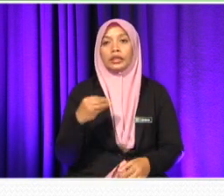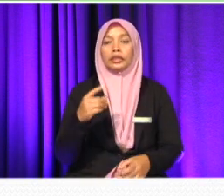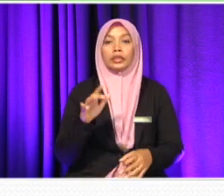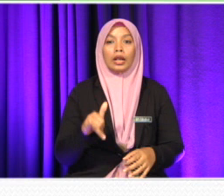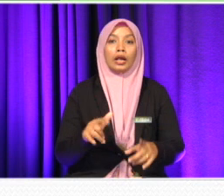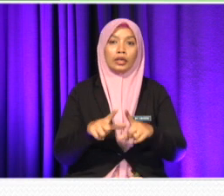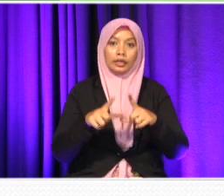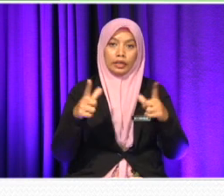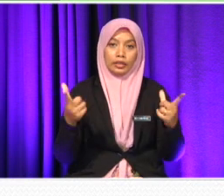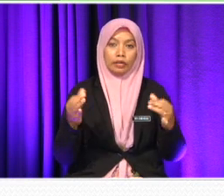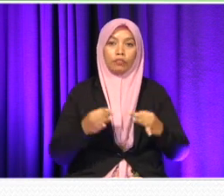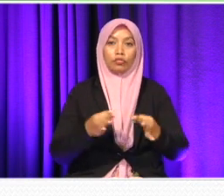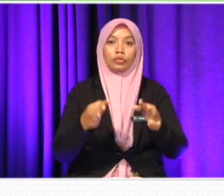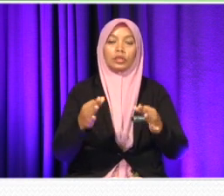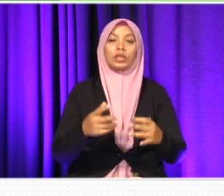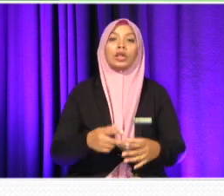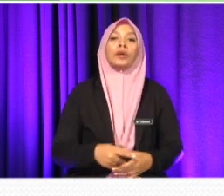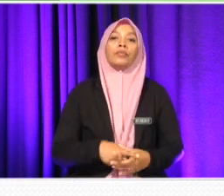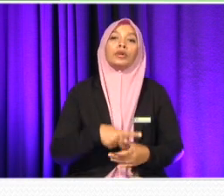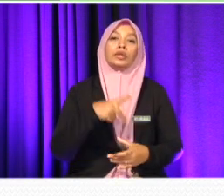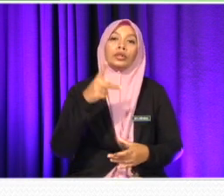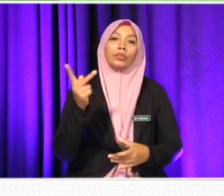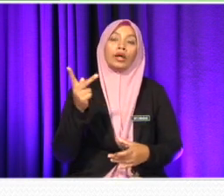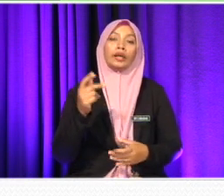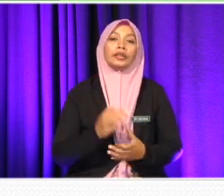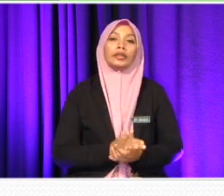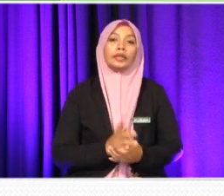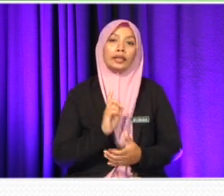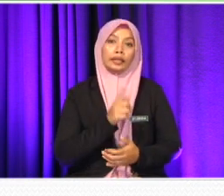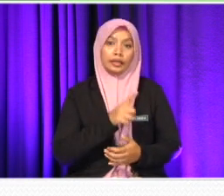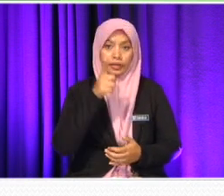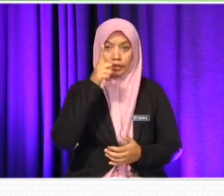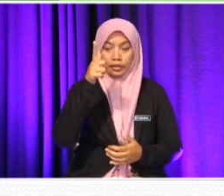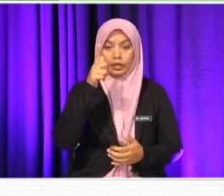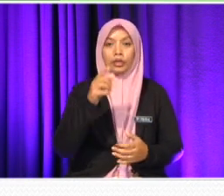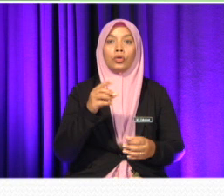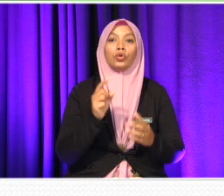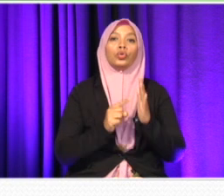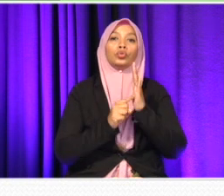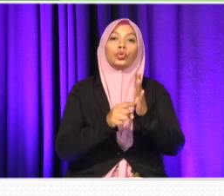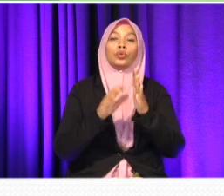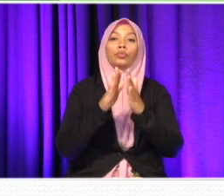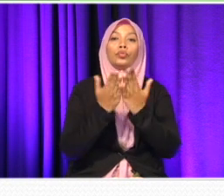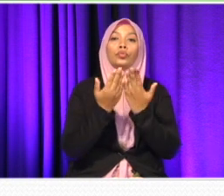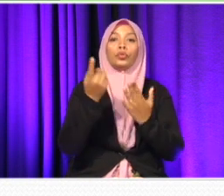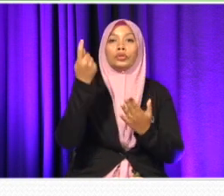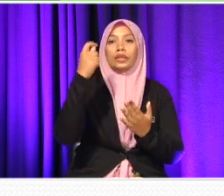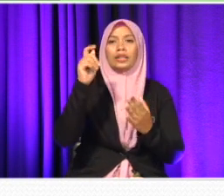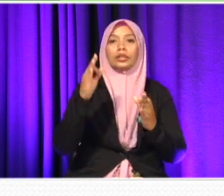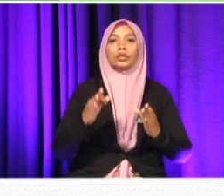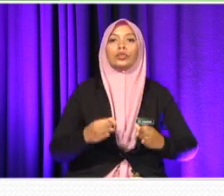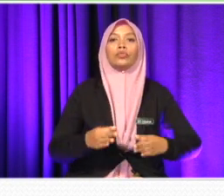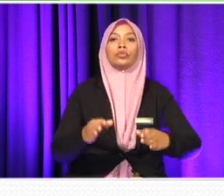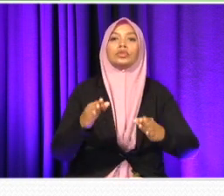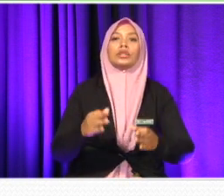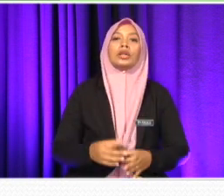lihat kepada fungsinya pengeluaran dahulu yang mana pengeluaran kalau kita lihat dalam berkaitan tentang fungsi dan pengeluaran